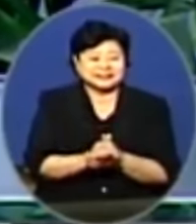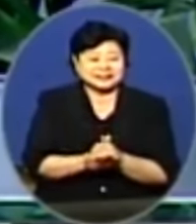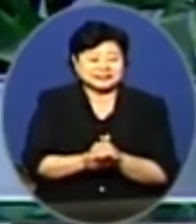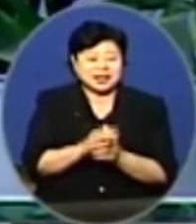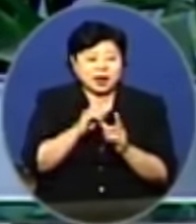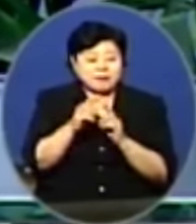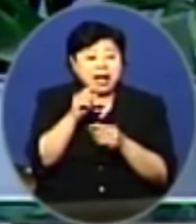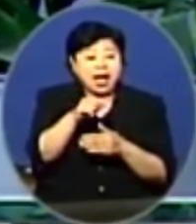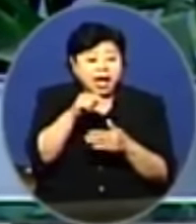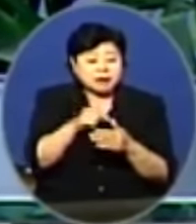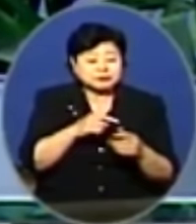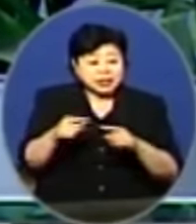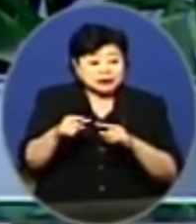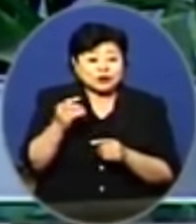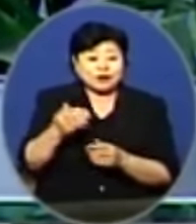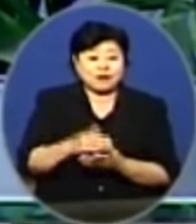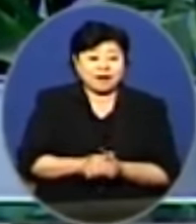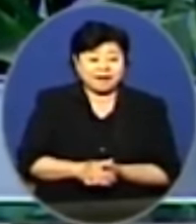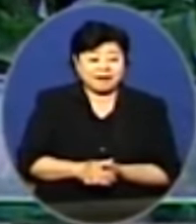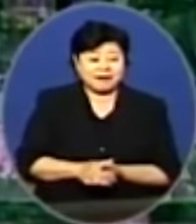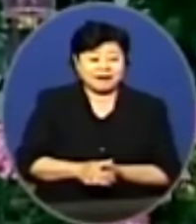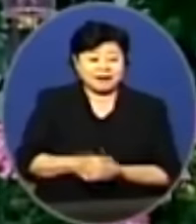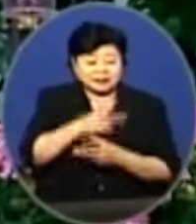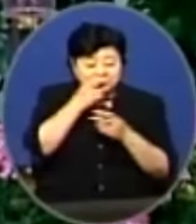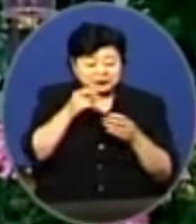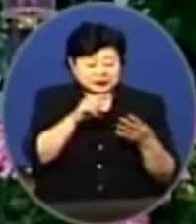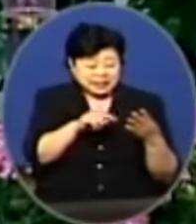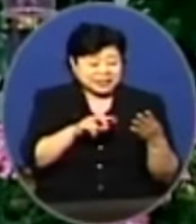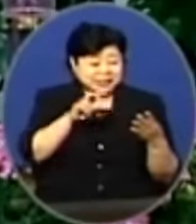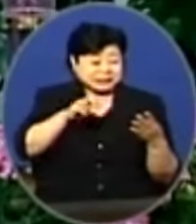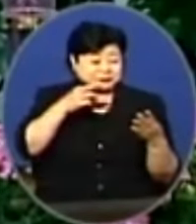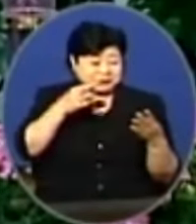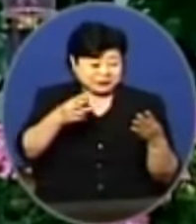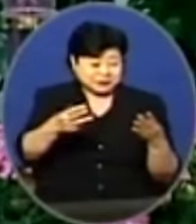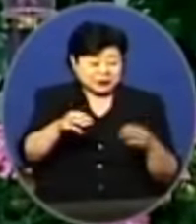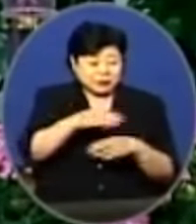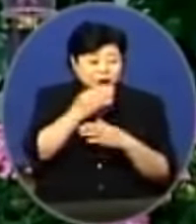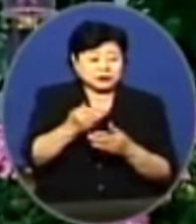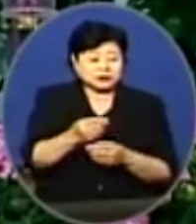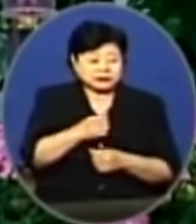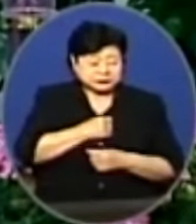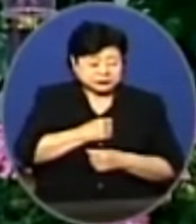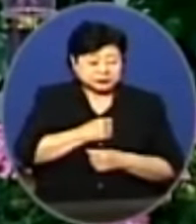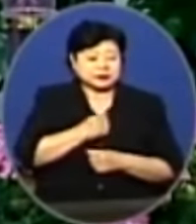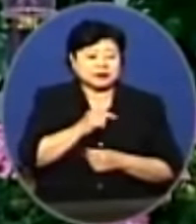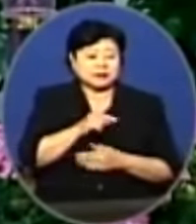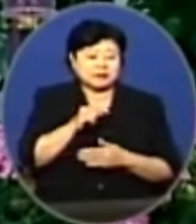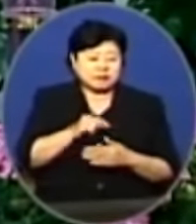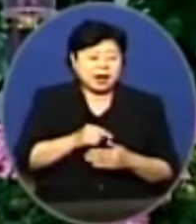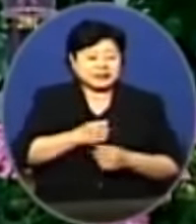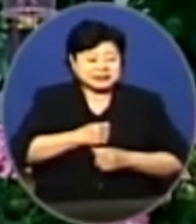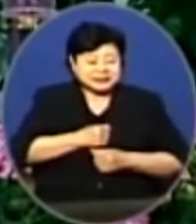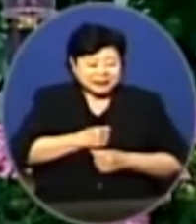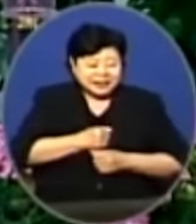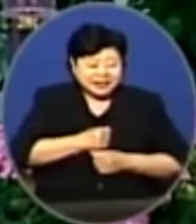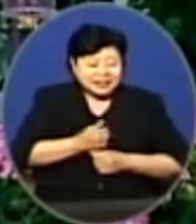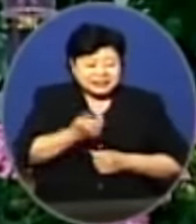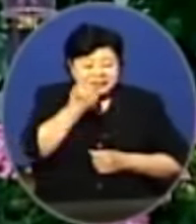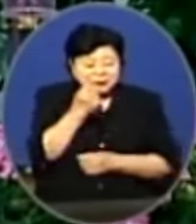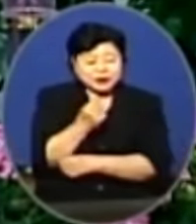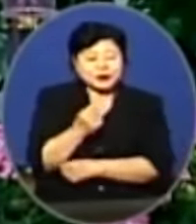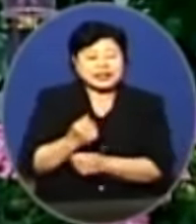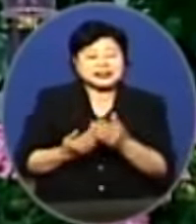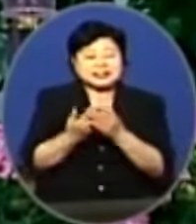이렇게 마음을 다스려야 되는 것입니다. 잠언서 4장 23절에 보면 모든 지킬 만한 것 중에 더욱 내 마음을 지켜라. 생명이